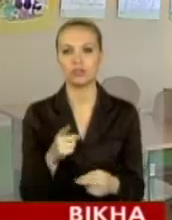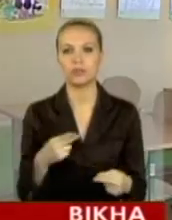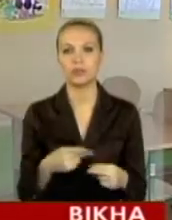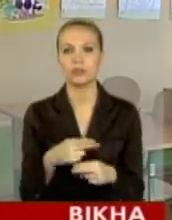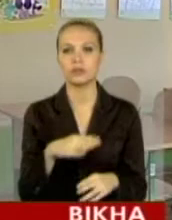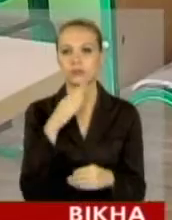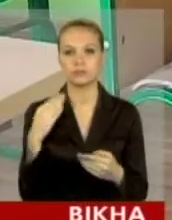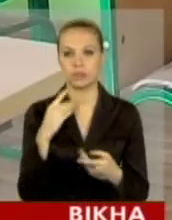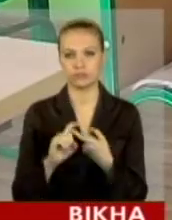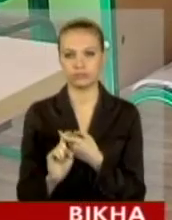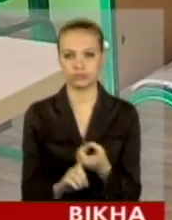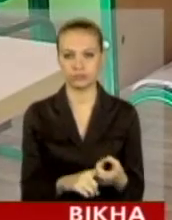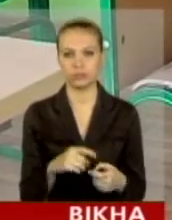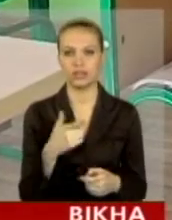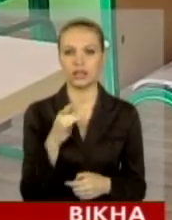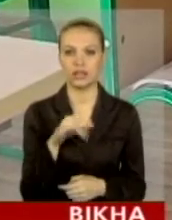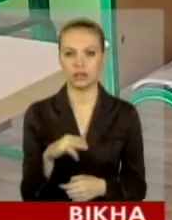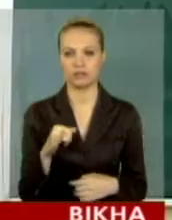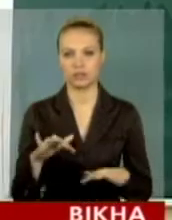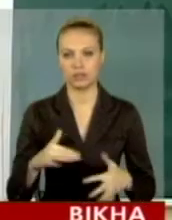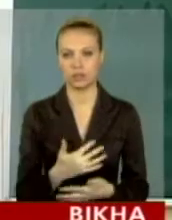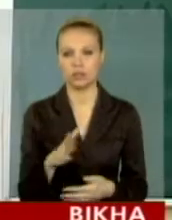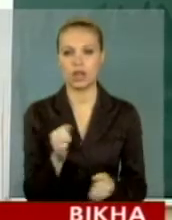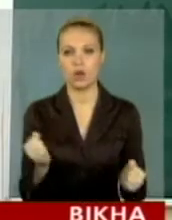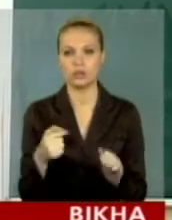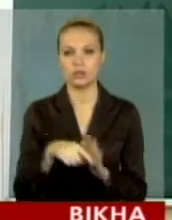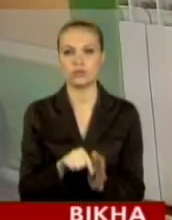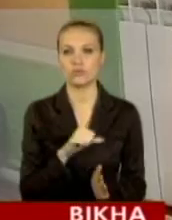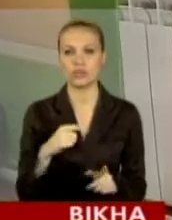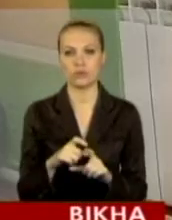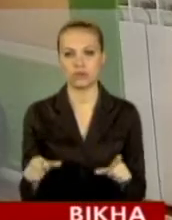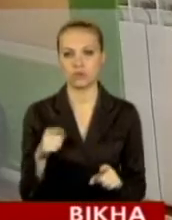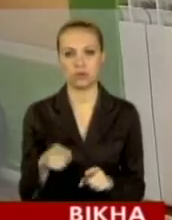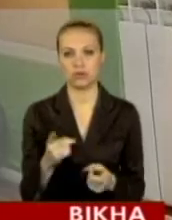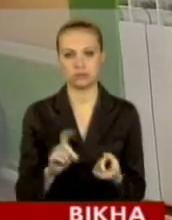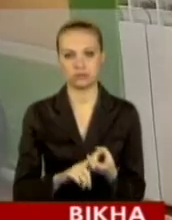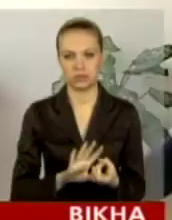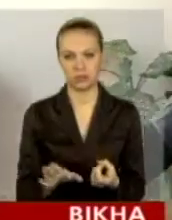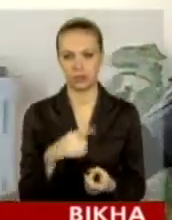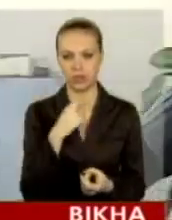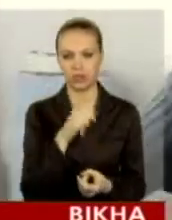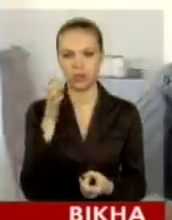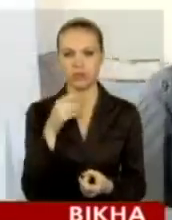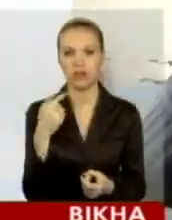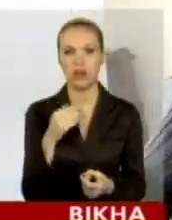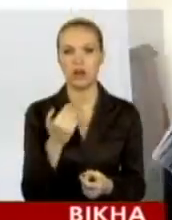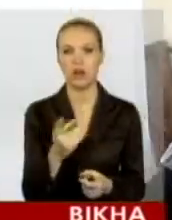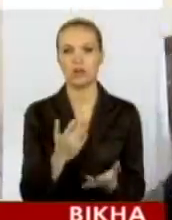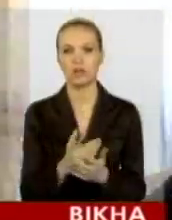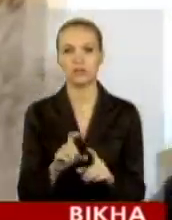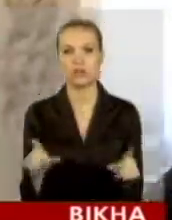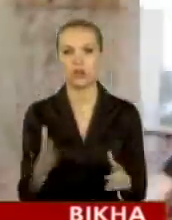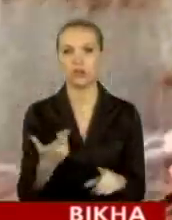запобігти масовій епідемії застуди та грипу. Холоднеча у самій школі тут ні до чого, переконує освітянка. От шучевки, які